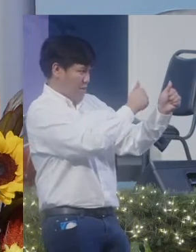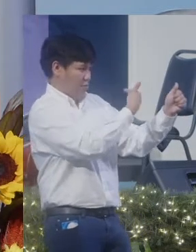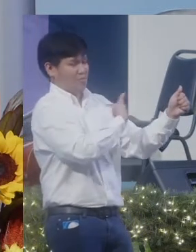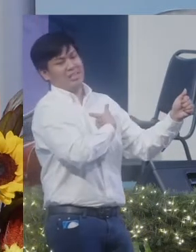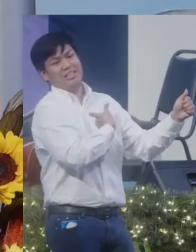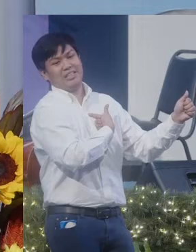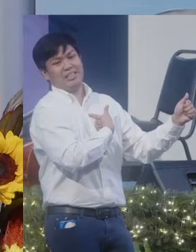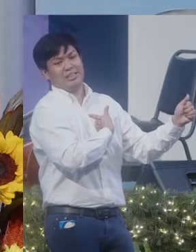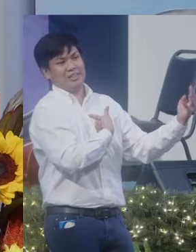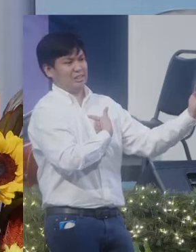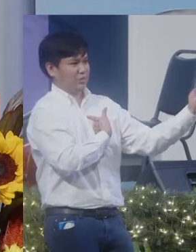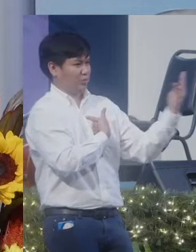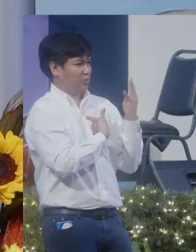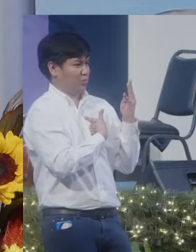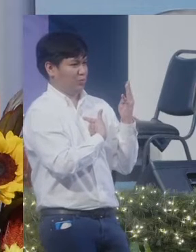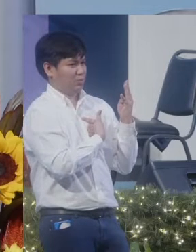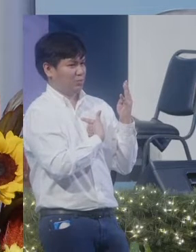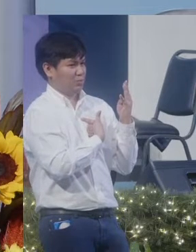niya